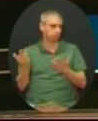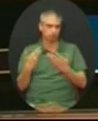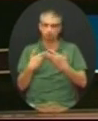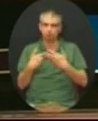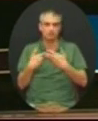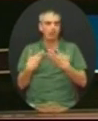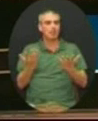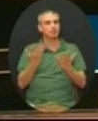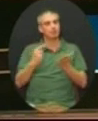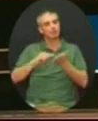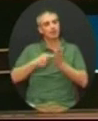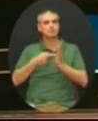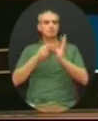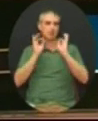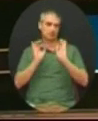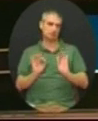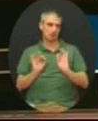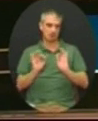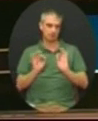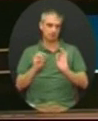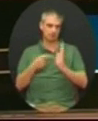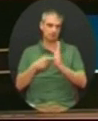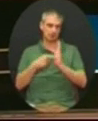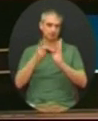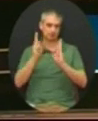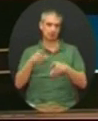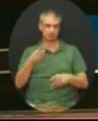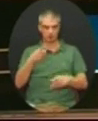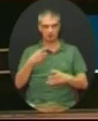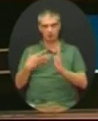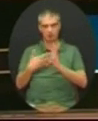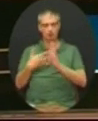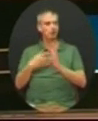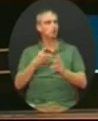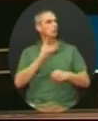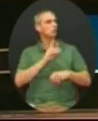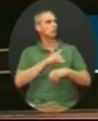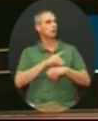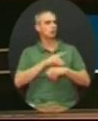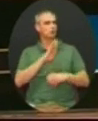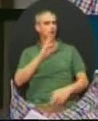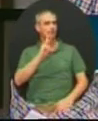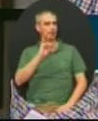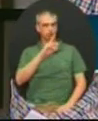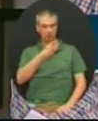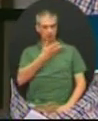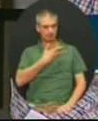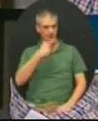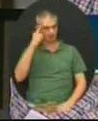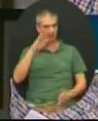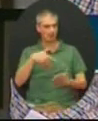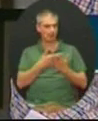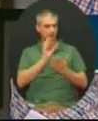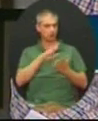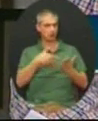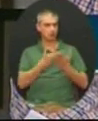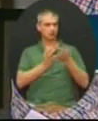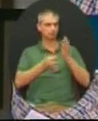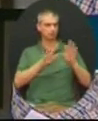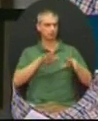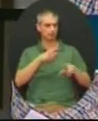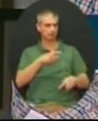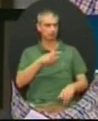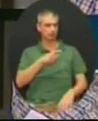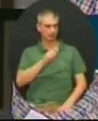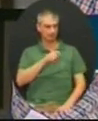פה איזושהי תכלית ראויה שבגינה אפשר לחקור את אותם ארגונים. דוקטור בקשי, גם אתה מקבל את חוות הדעת הזאת של היועץ המשפטי של